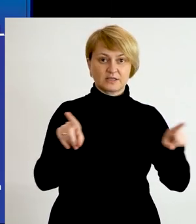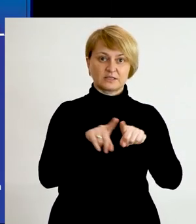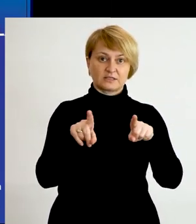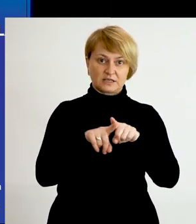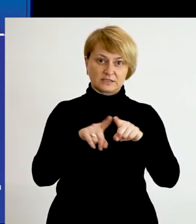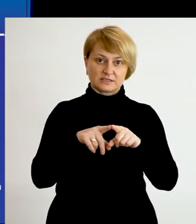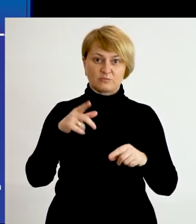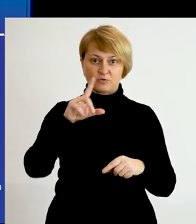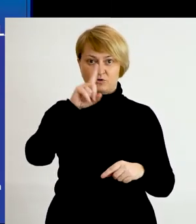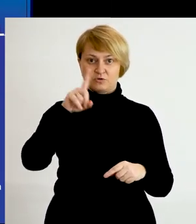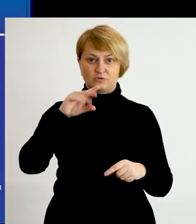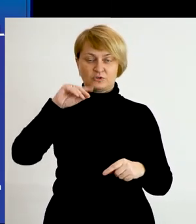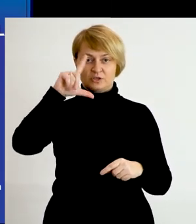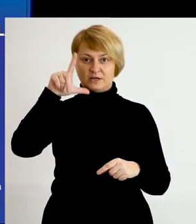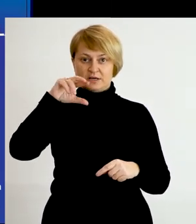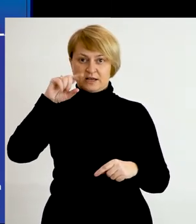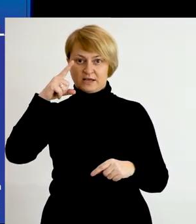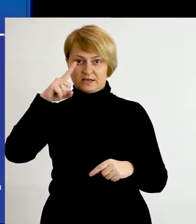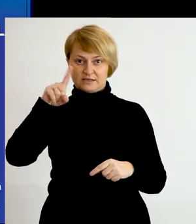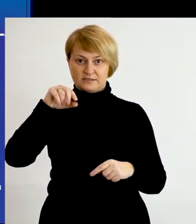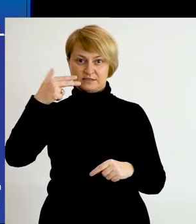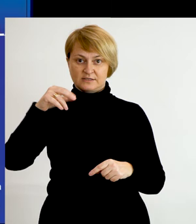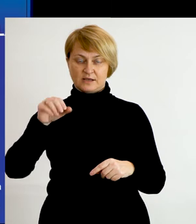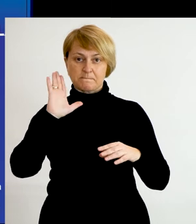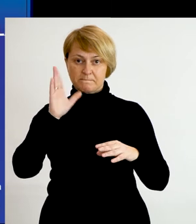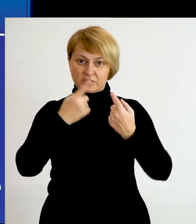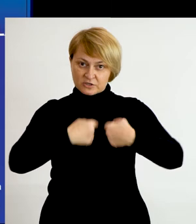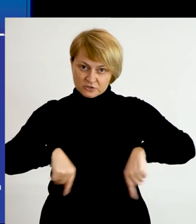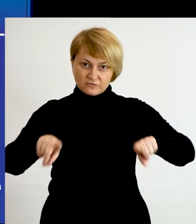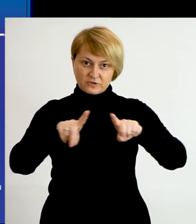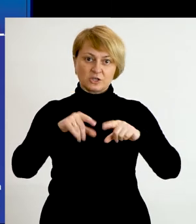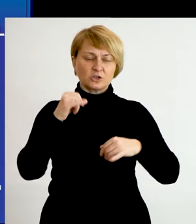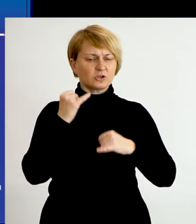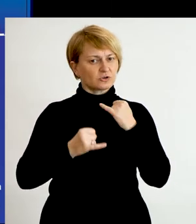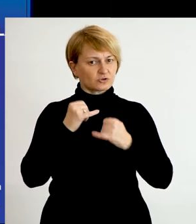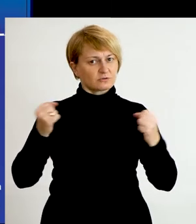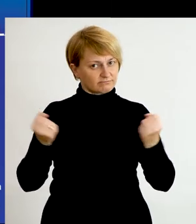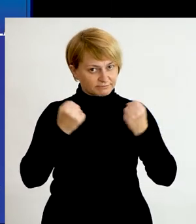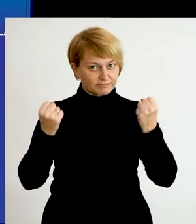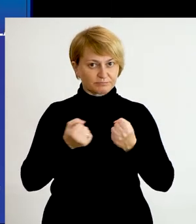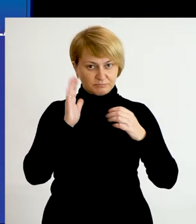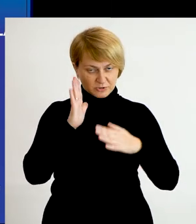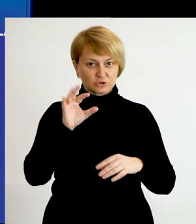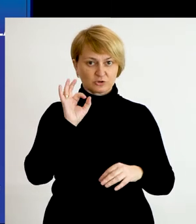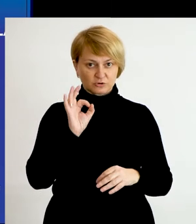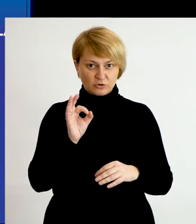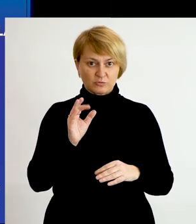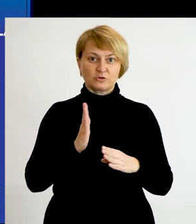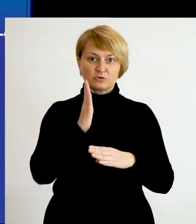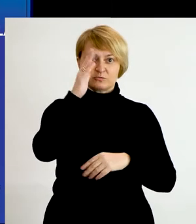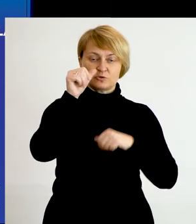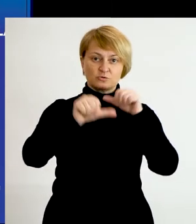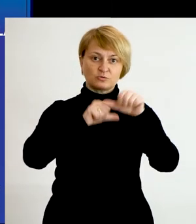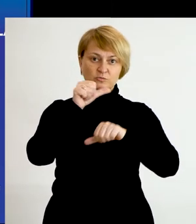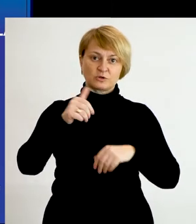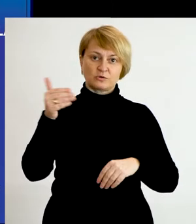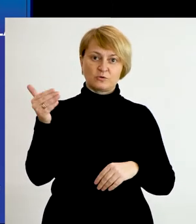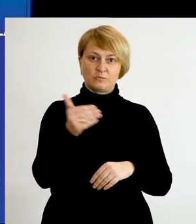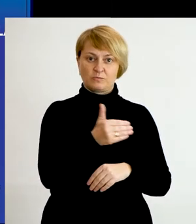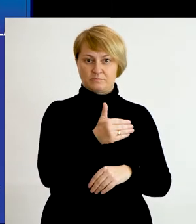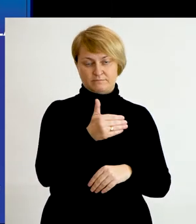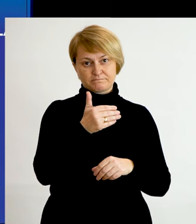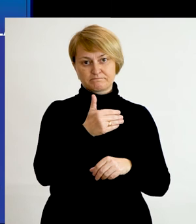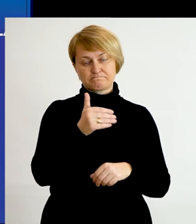Żelaznej choćby, będzie realizowana. Jeżeli tempo będzie właściwe, to w przyszłym roku powinniśmy wydać 15,5 miliona